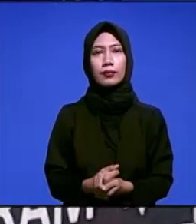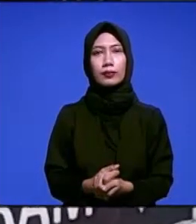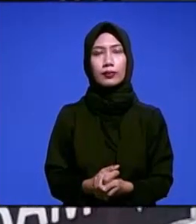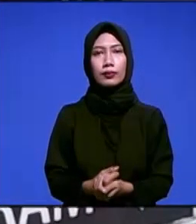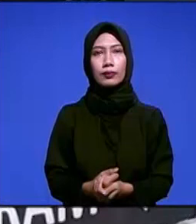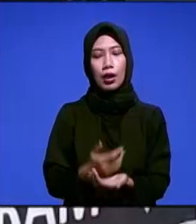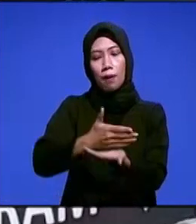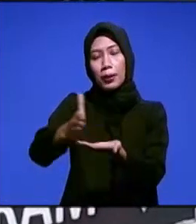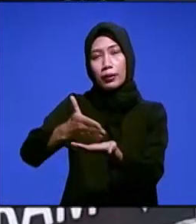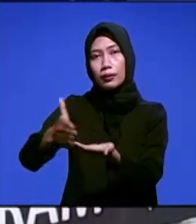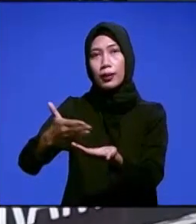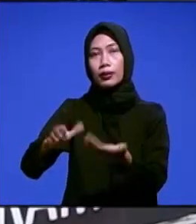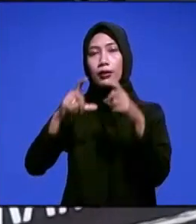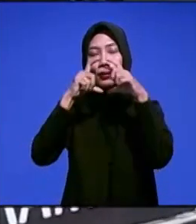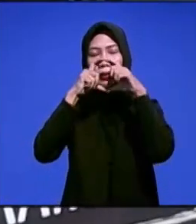masker kepada